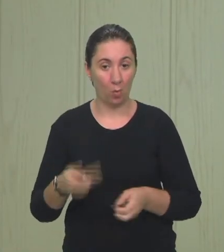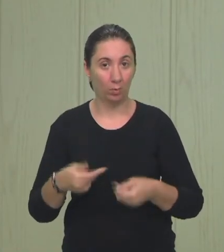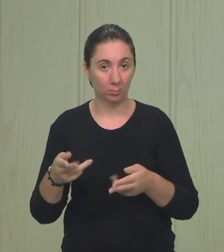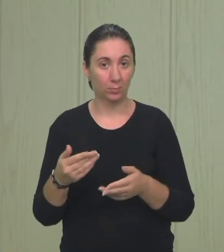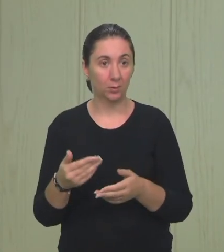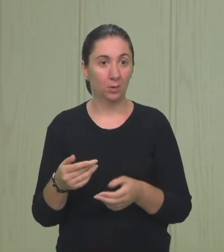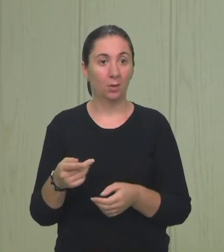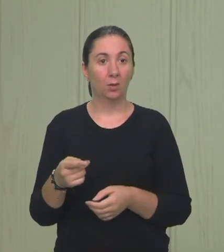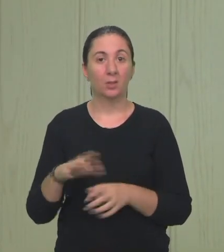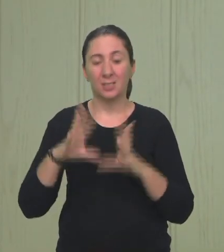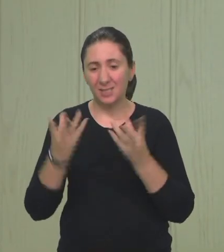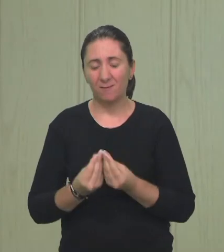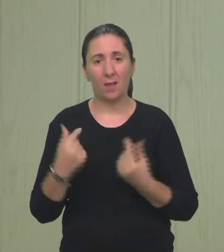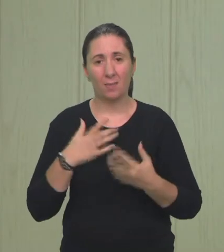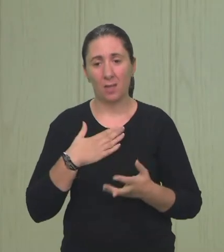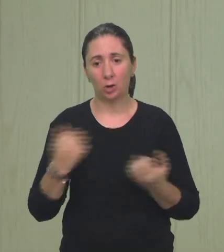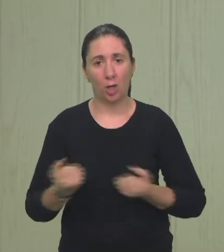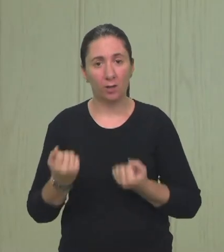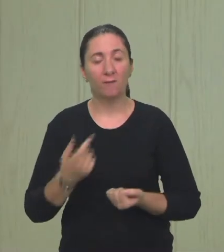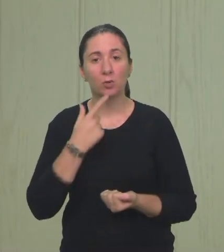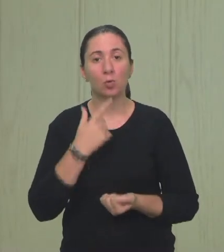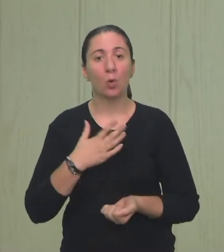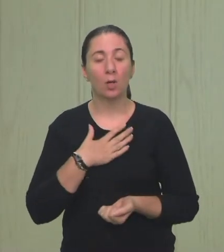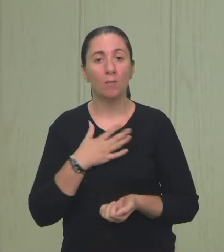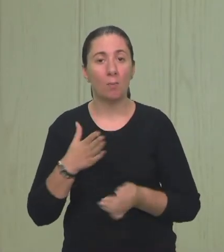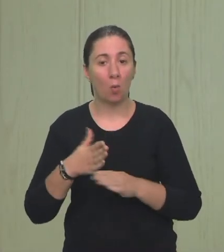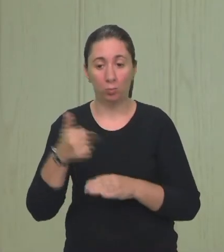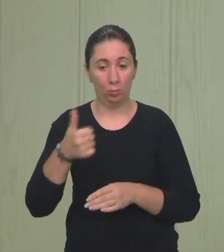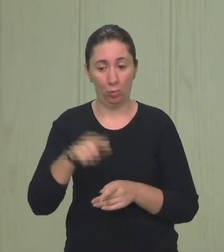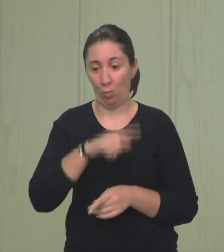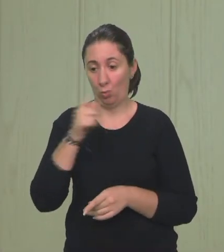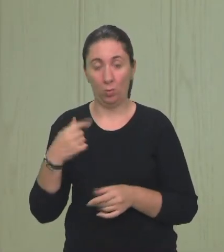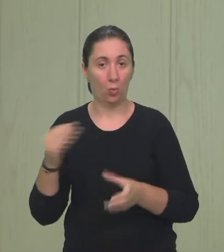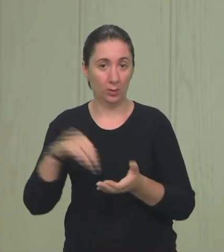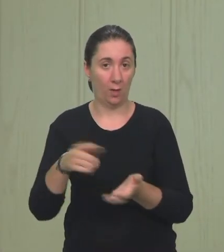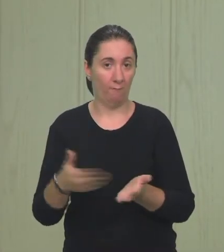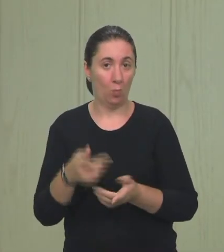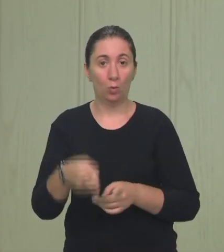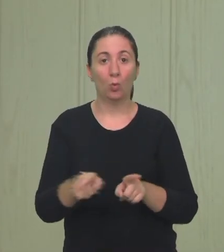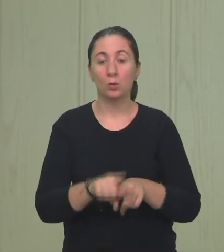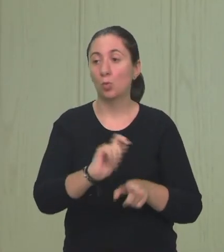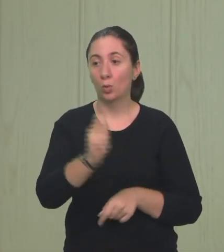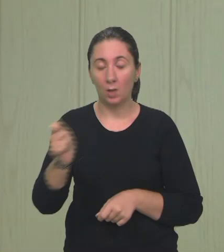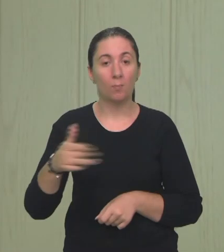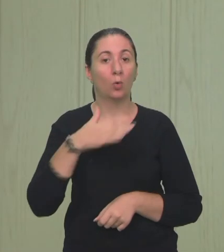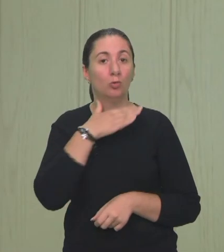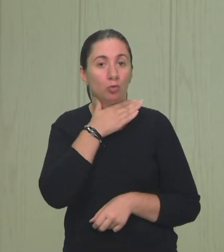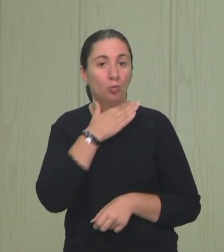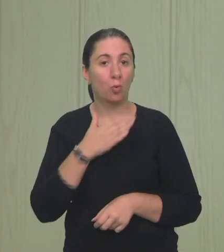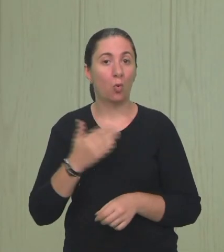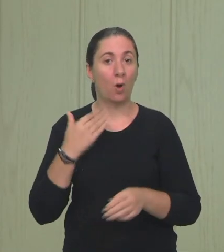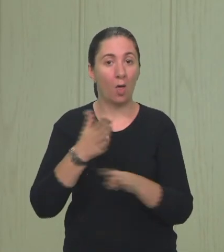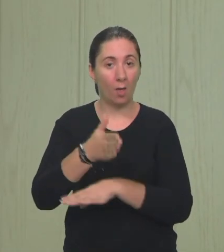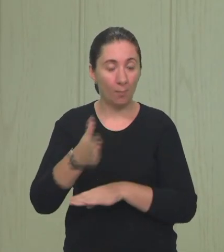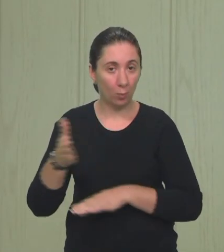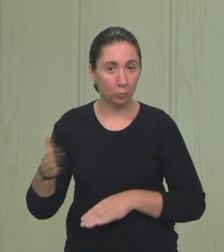Tu objedinimo sve naše aktivnosti koje imamo kroz godinu i njih isto dijelimo i školama, isto kada ih